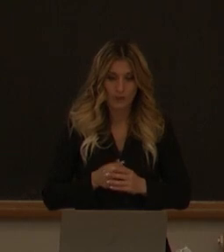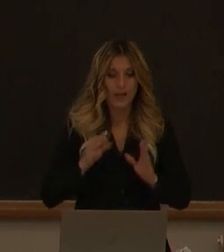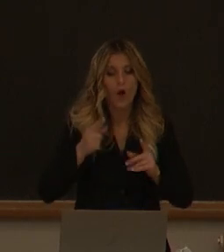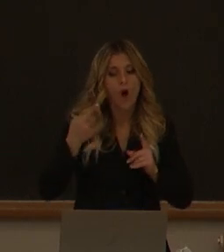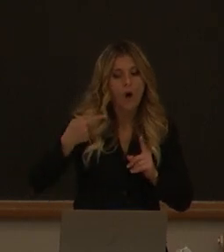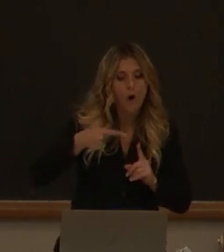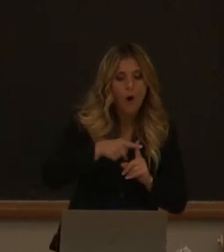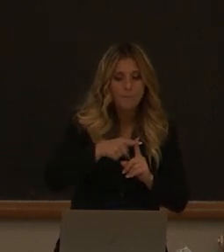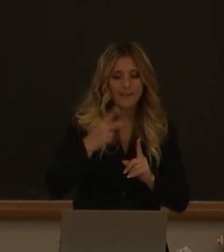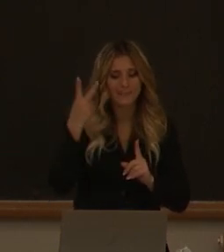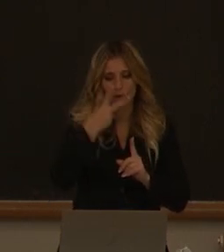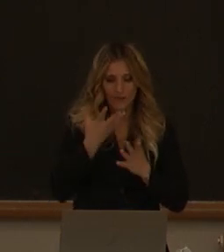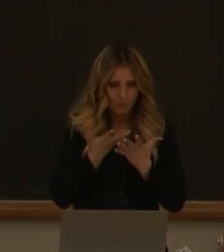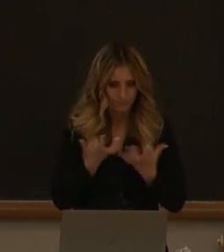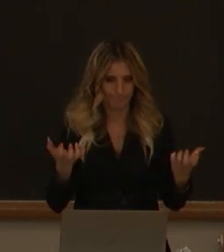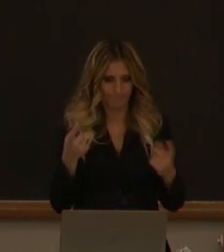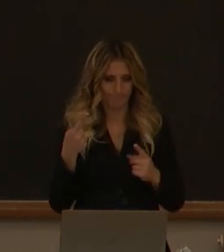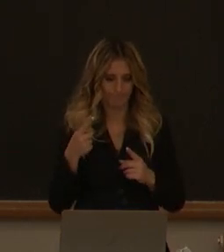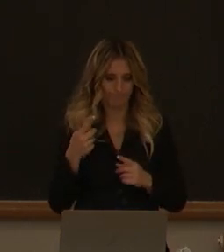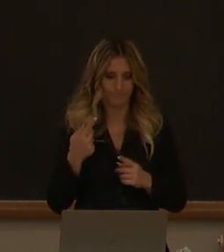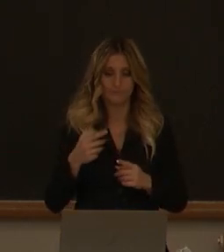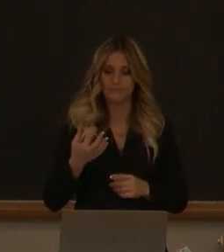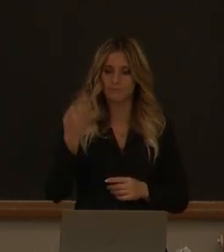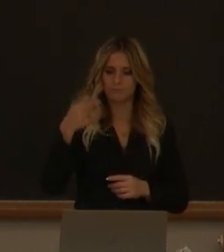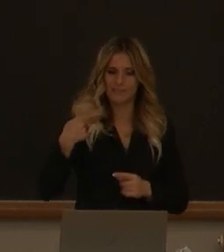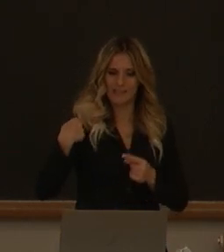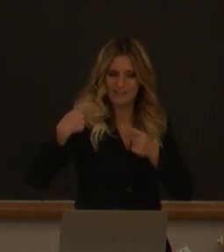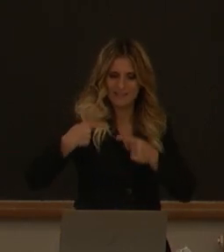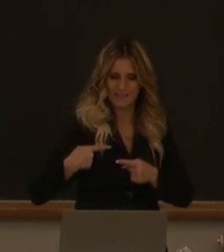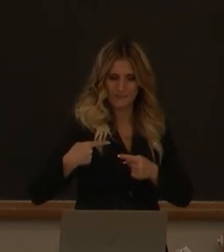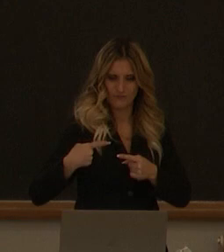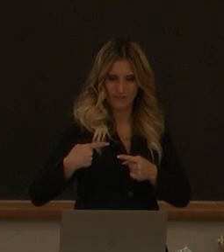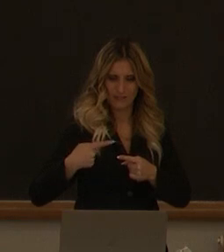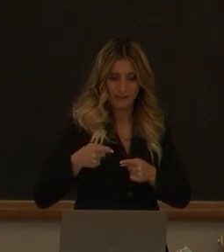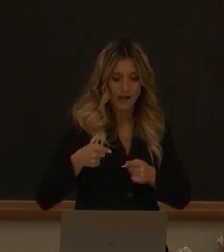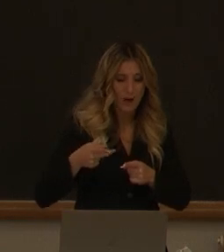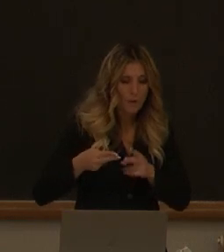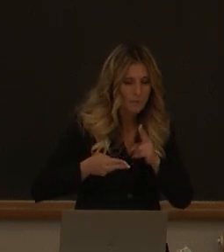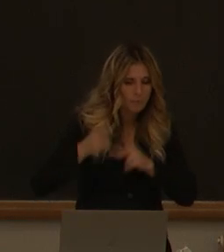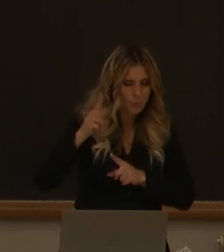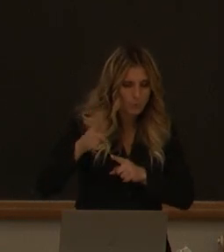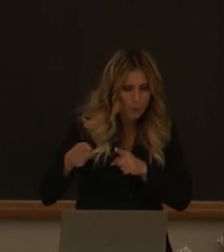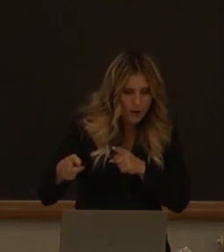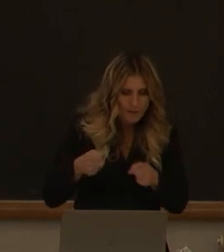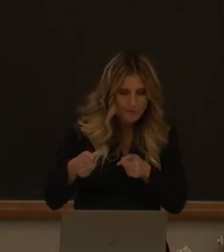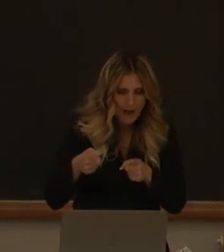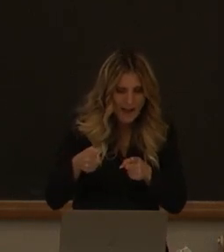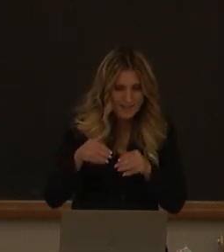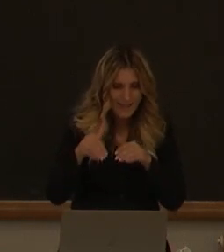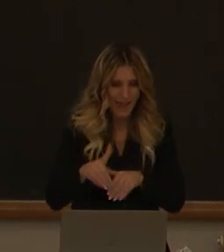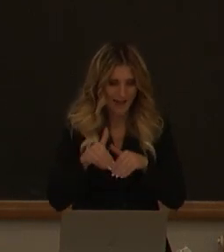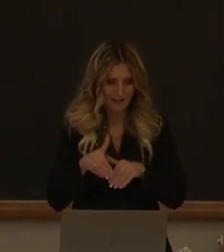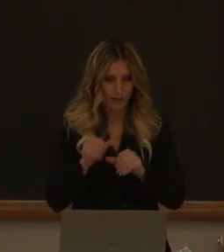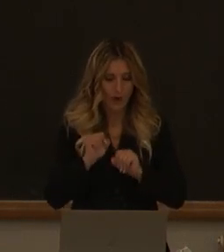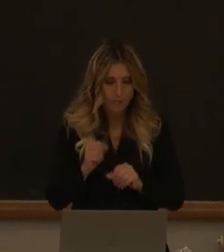degli obiettivi molto concreti e sfidanti, soprattutto per la fase agricola, che possono essere sintetizzati